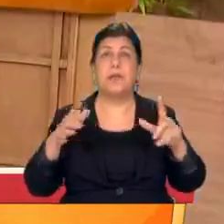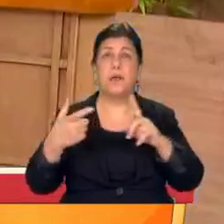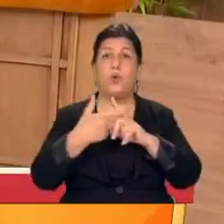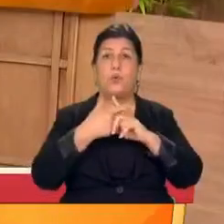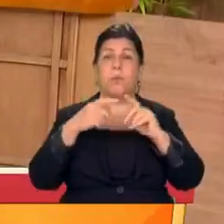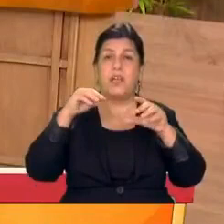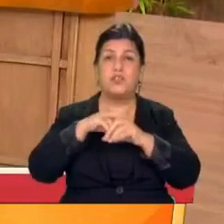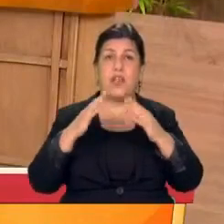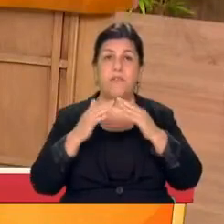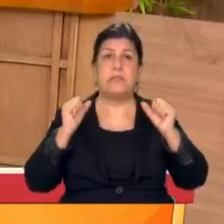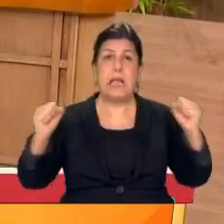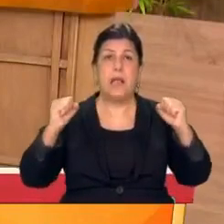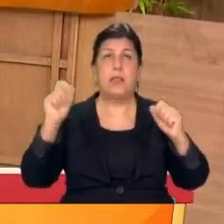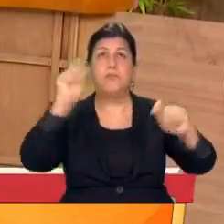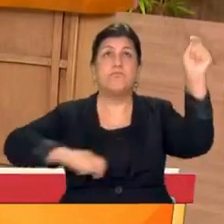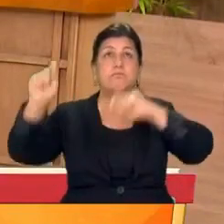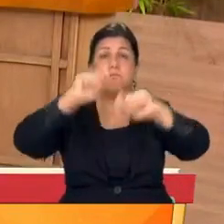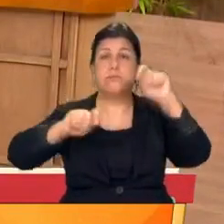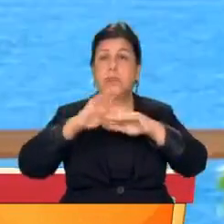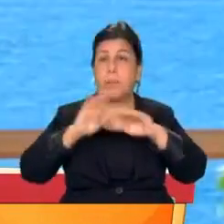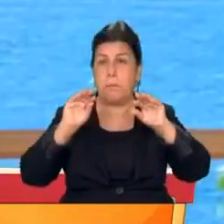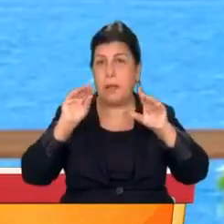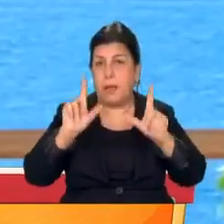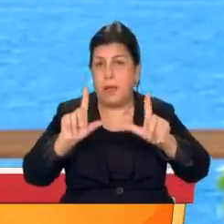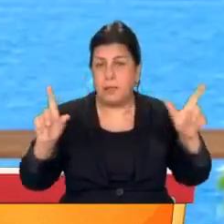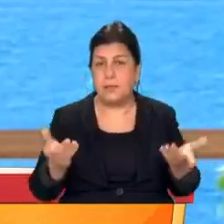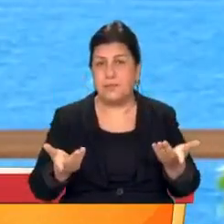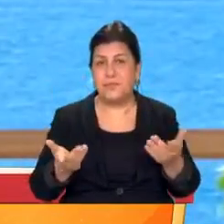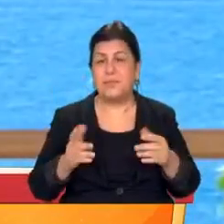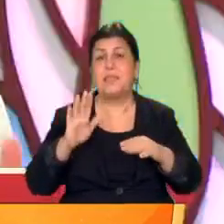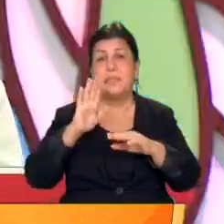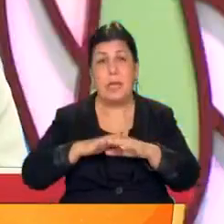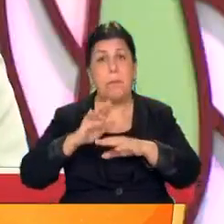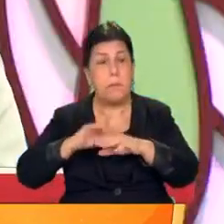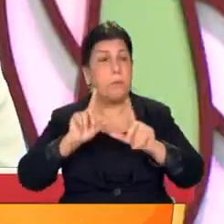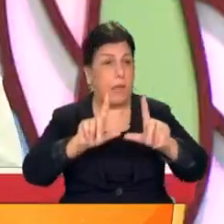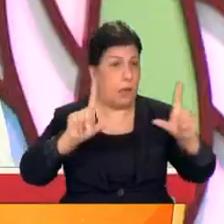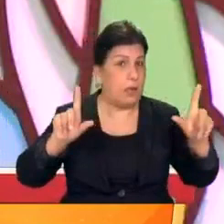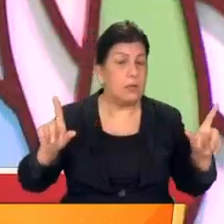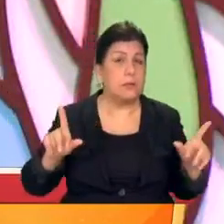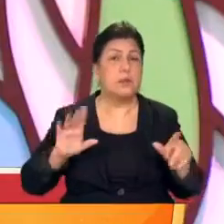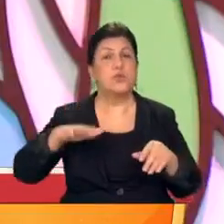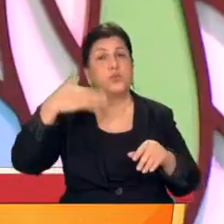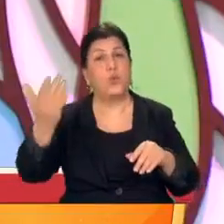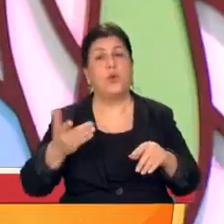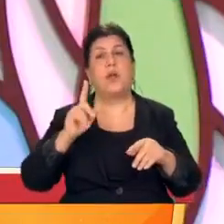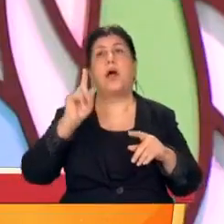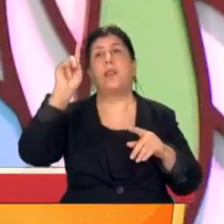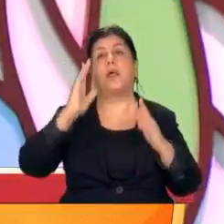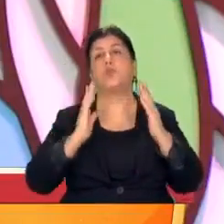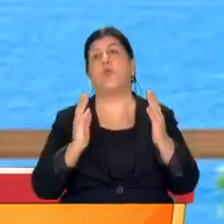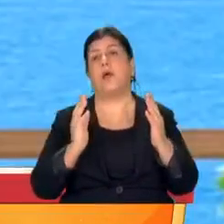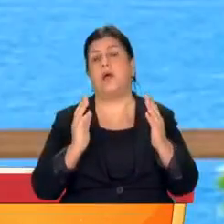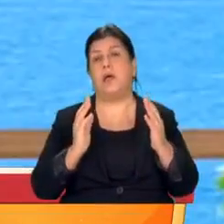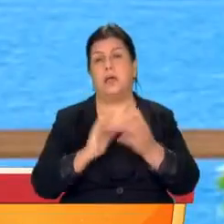budur bir örnek verdik kardeşlerimiz anlasın diye yapmamız gereken her şeyi yapacağınız gerekenler yapacağız Doğa